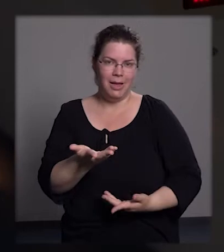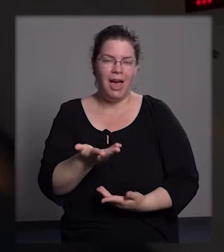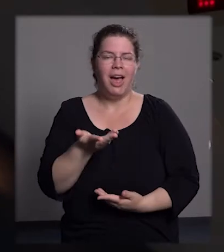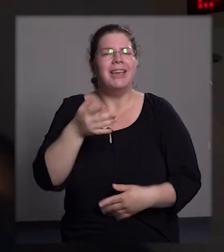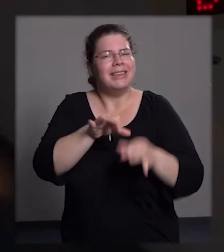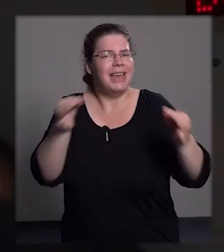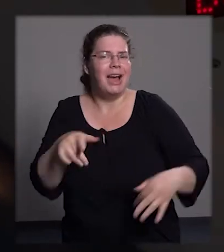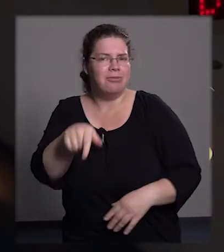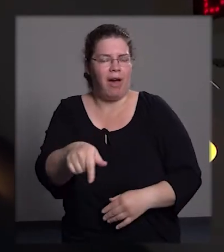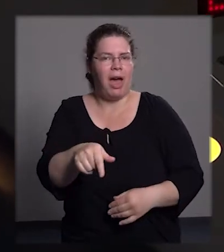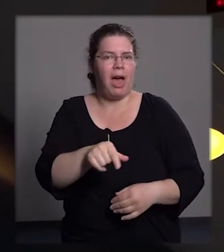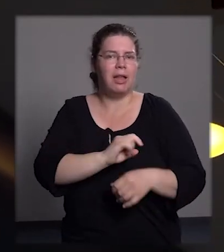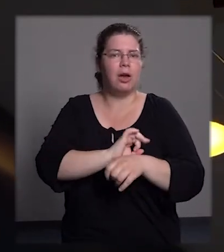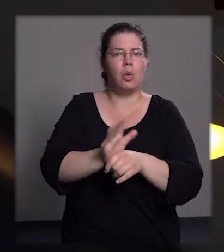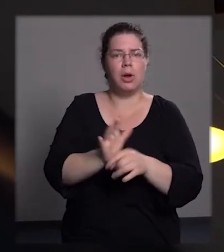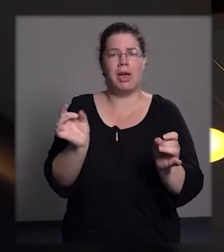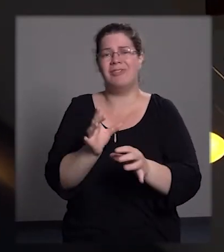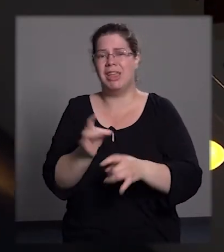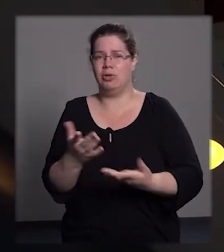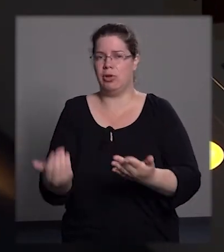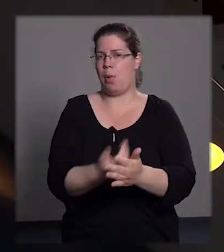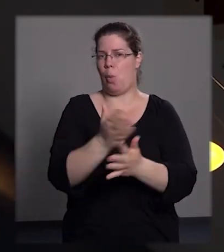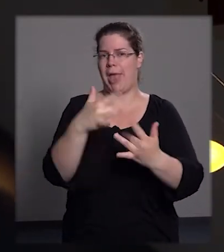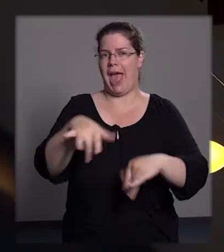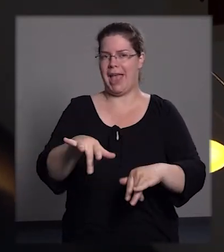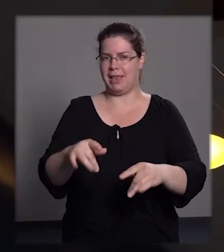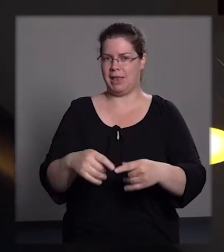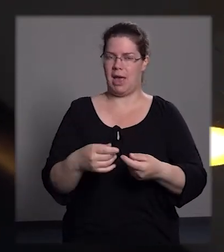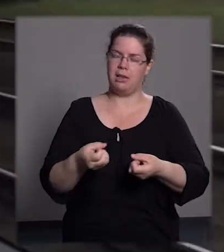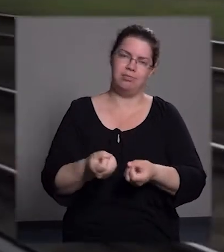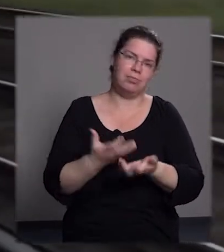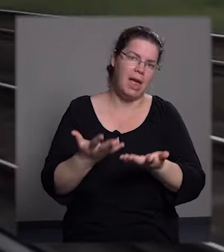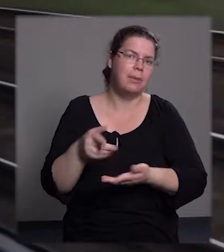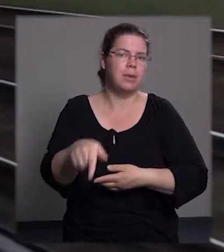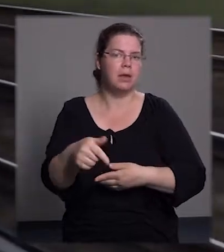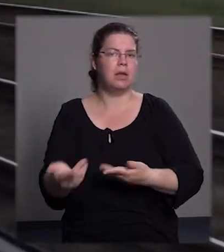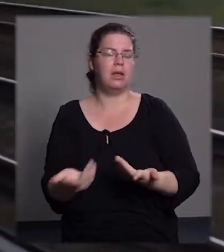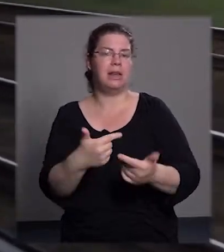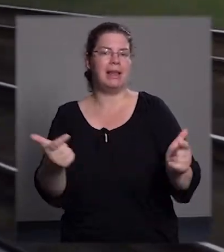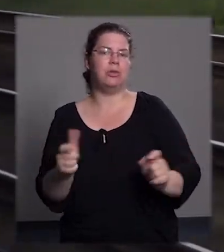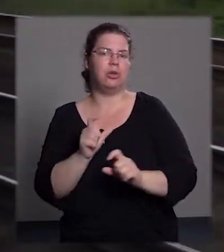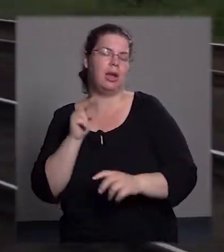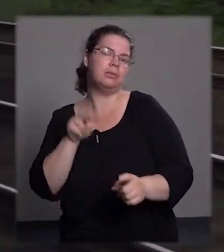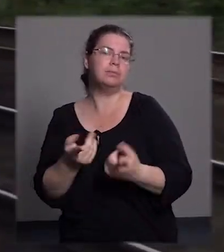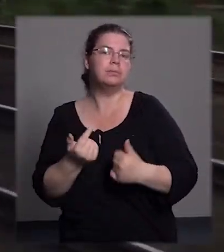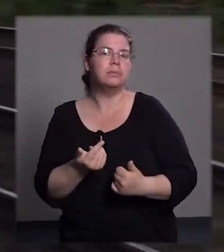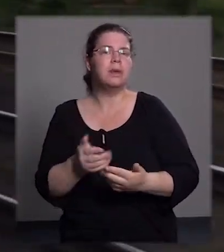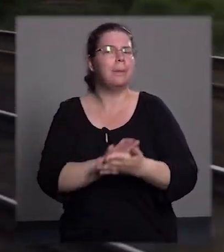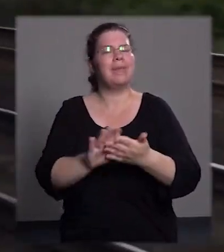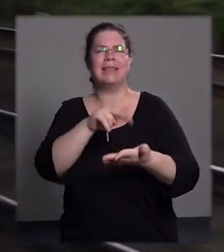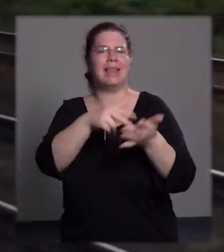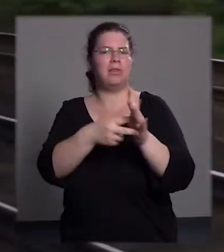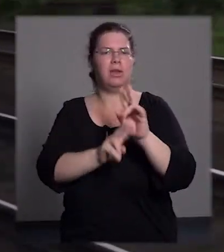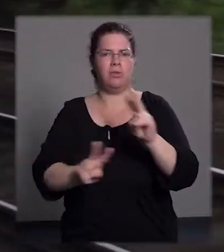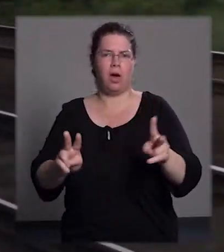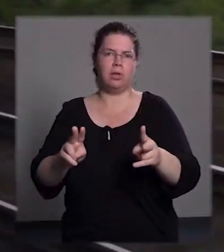Nyilván a koronavírus egy egészen újfajta helyzetet teremtett a lehetőségek szempontjából is, de milyen tervei vannak az elkövetkezendőkben, hogy